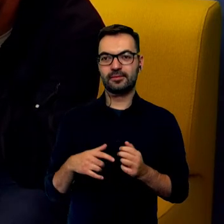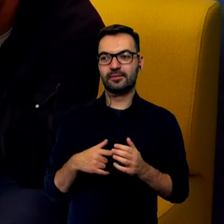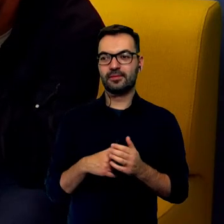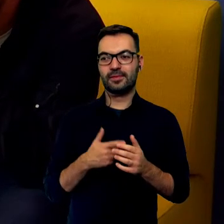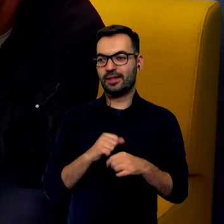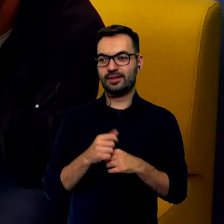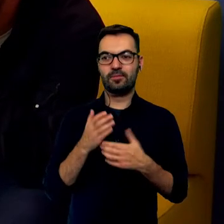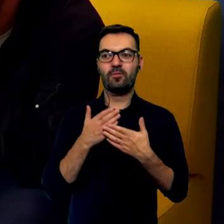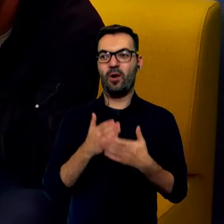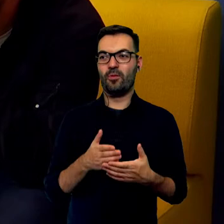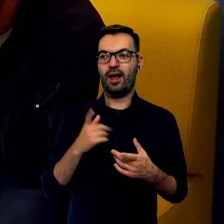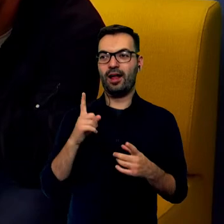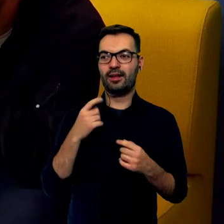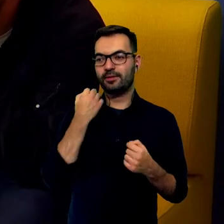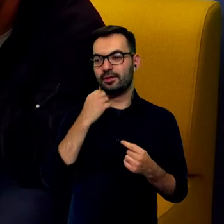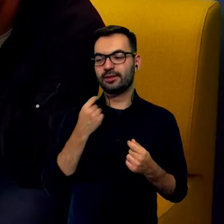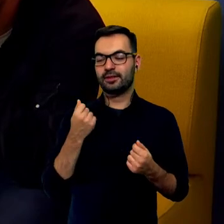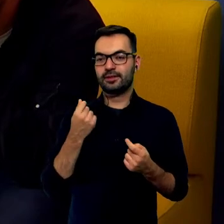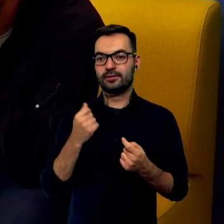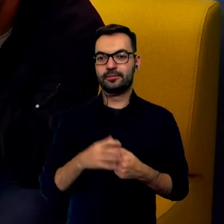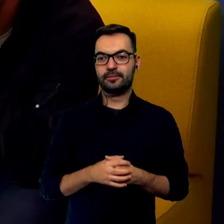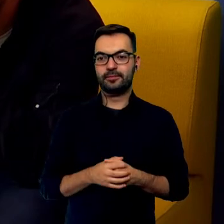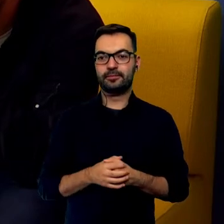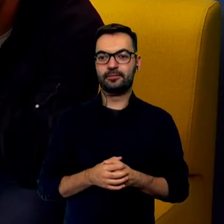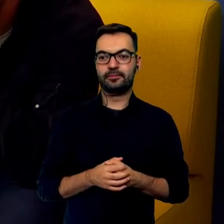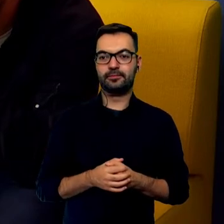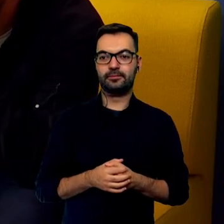nie jest, ale jakąś